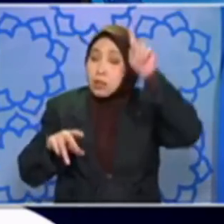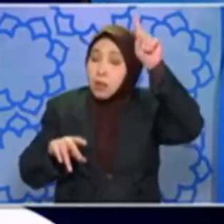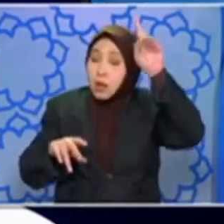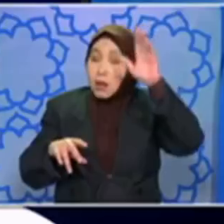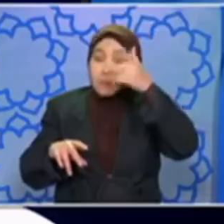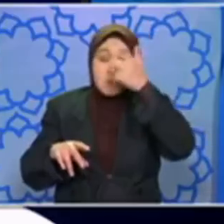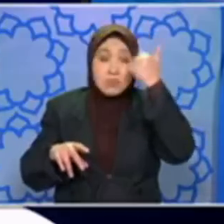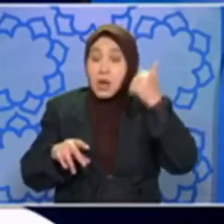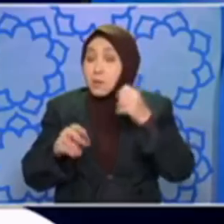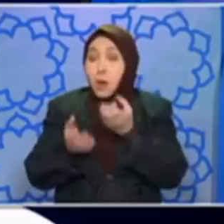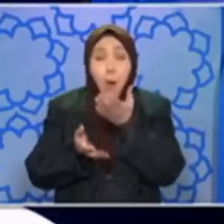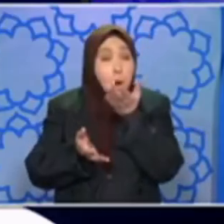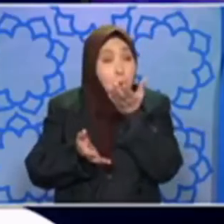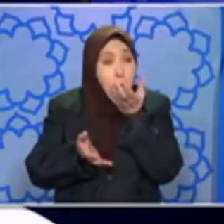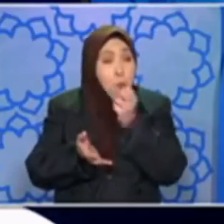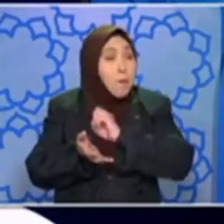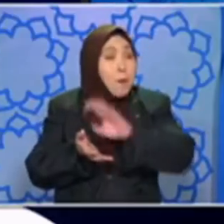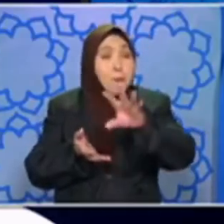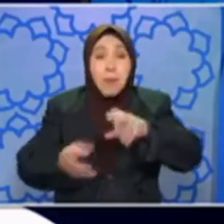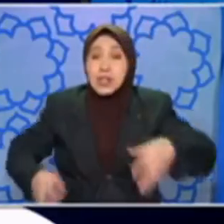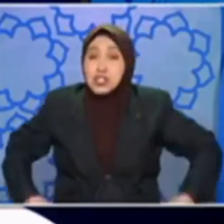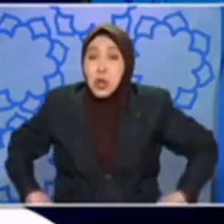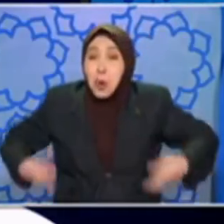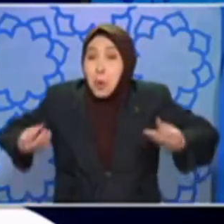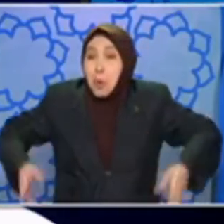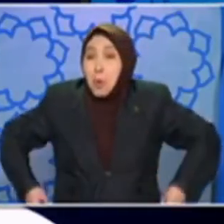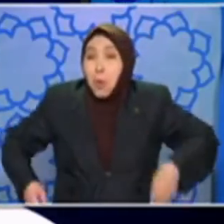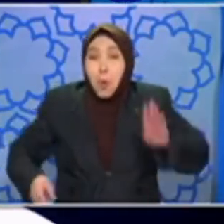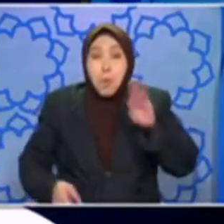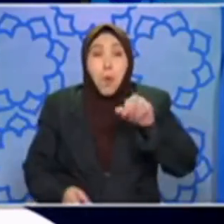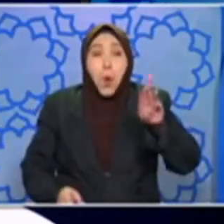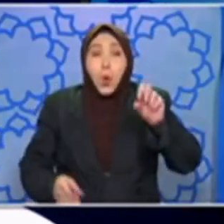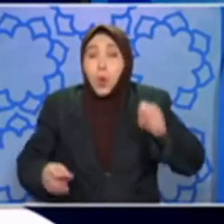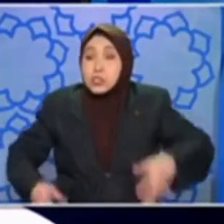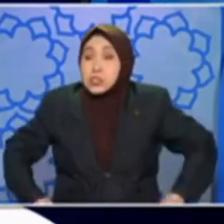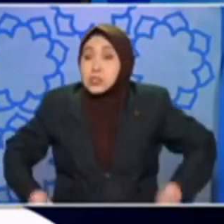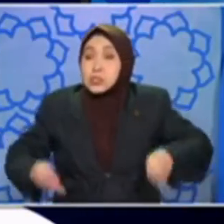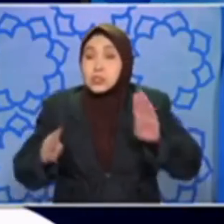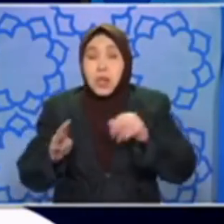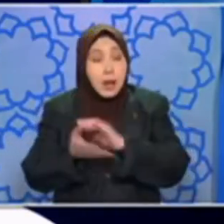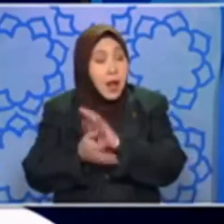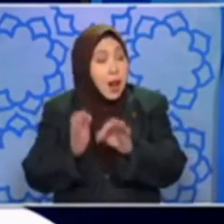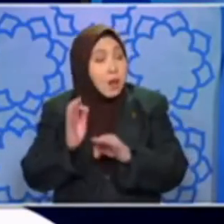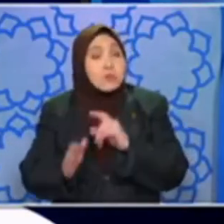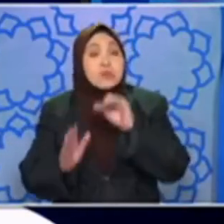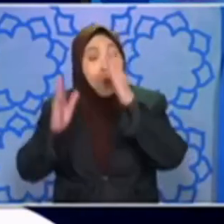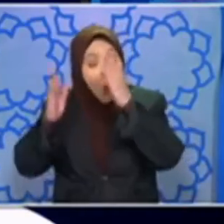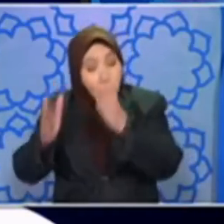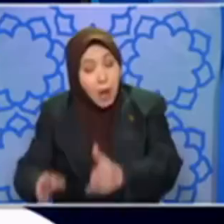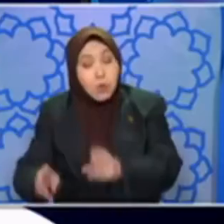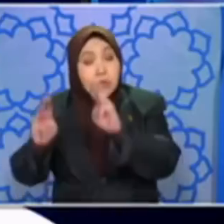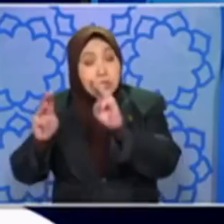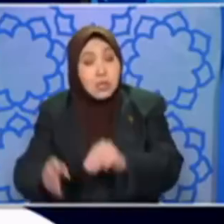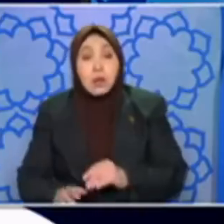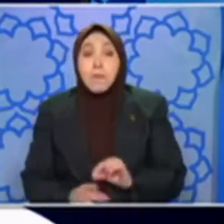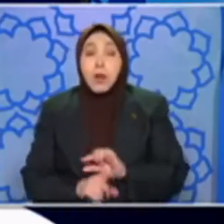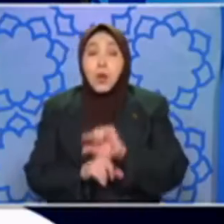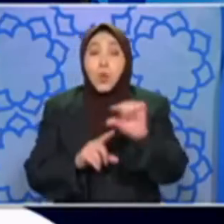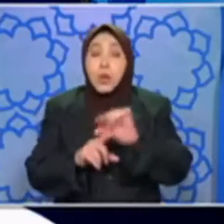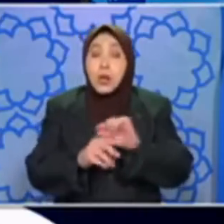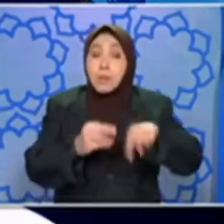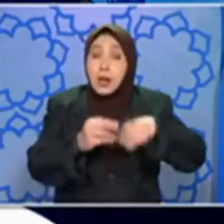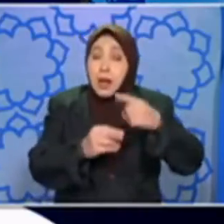membazir. Membazir ada banyak pendapat, salah satunya pendapat Imam Syafi'i menyatakan bahawa kalau seseorang itu menggunakan